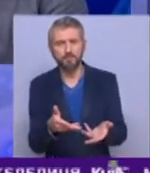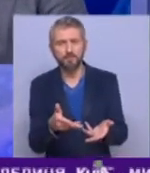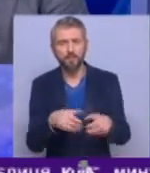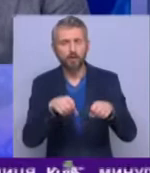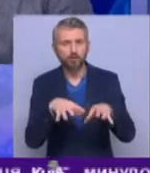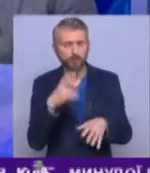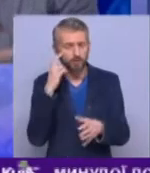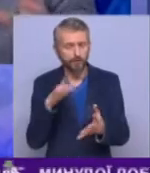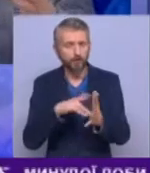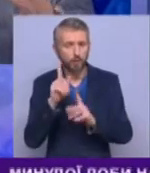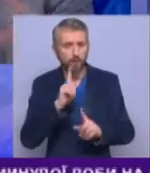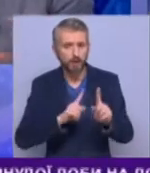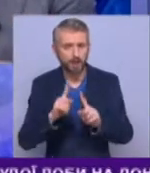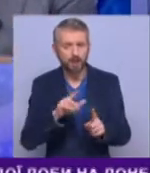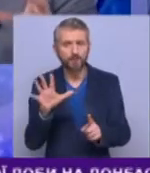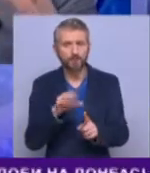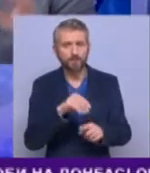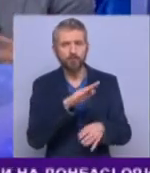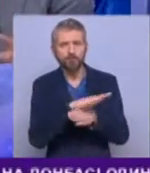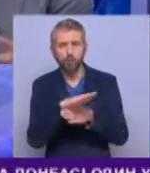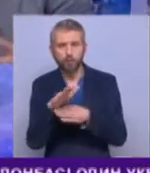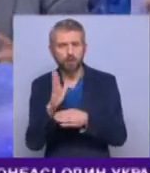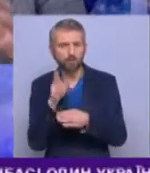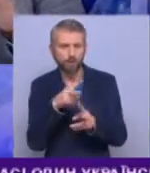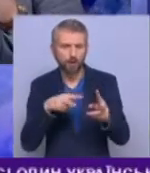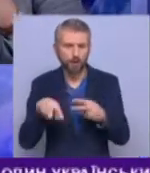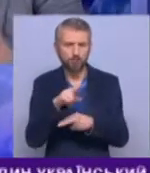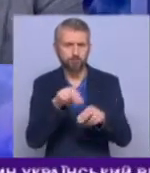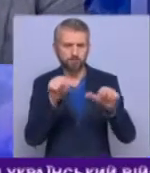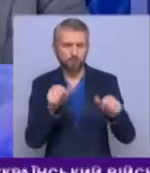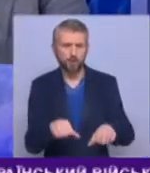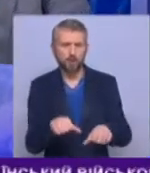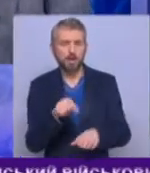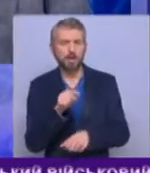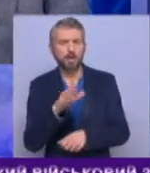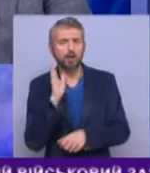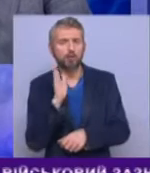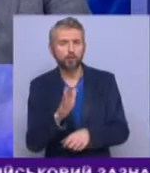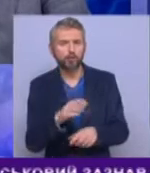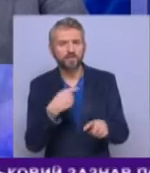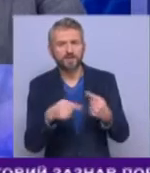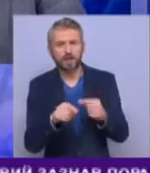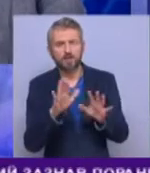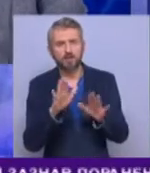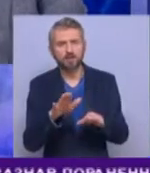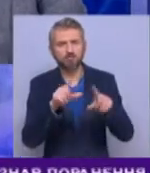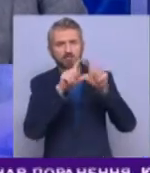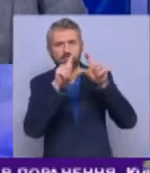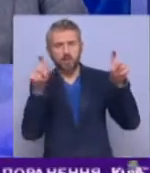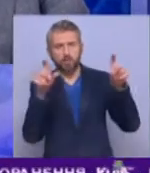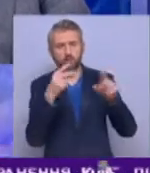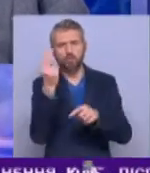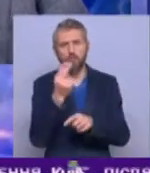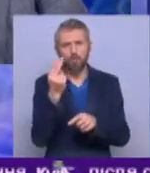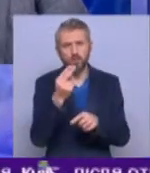рішенням Київської міської ради. Тобто всі споруди будуть одного архетипу, вони будуть тільки відрізнятися зверху